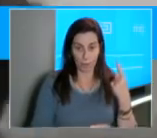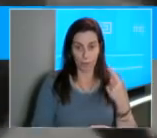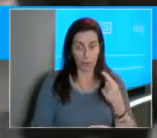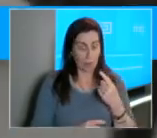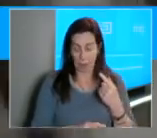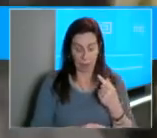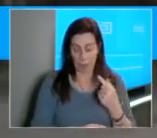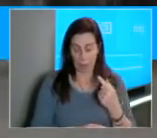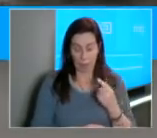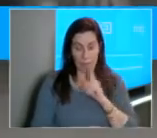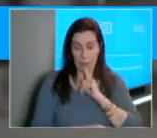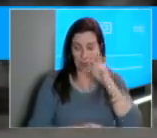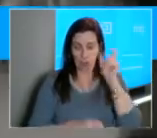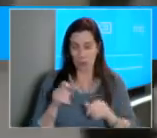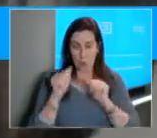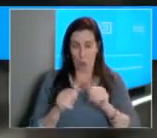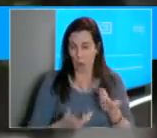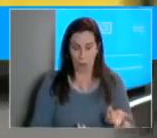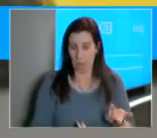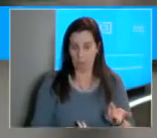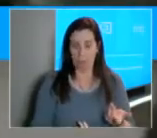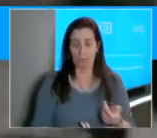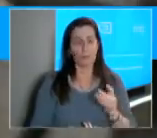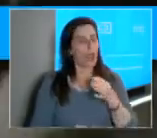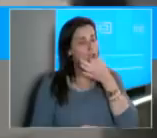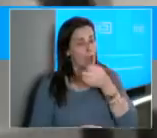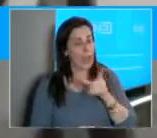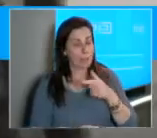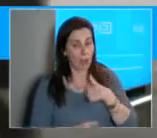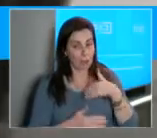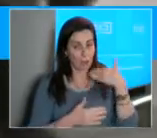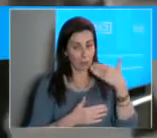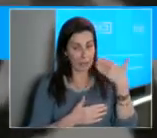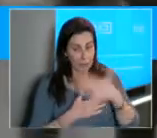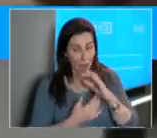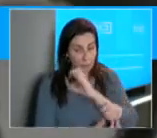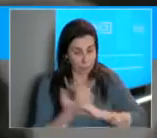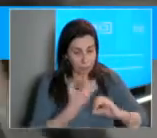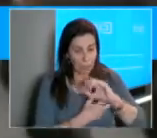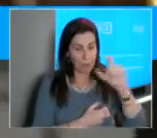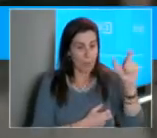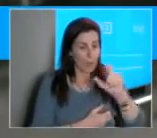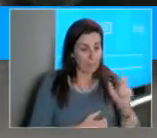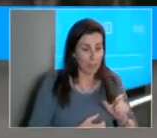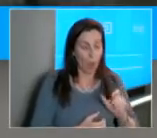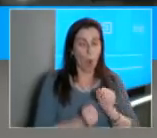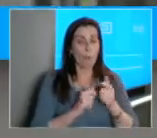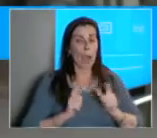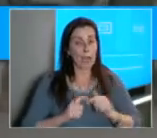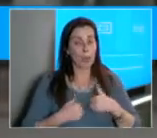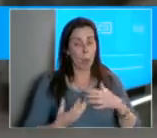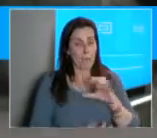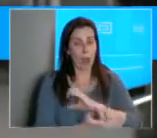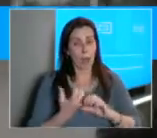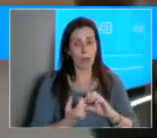יצאו לרחובות, למעט אותו גל פיגועים. אז פיגועים, בדיוק העניין הרסני. הזה, השאלה אם אנחנו אחרי הגל או שהכל עוד לפנינו? אני